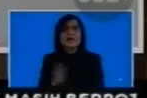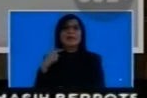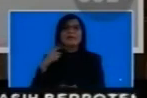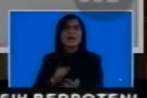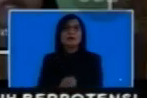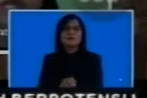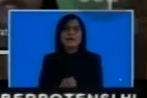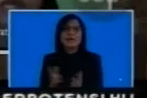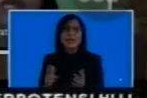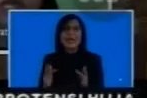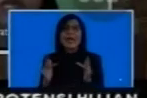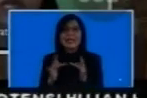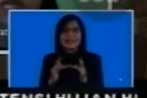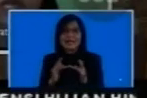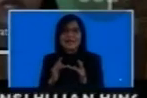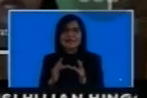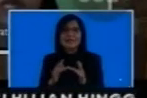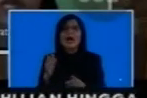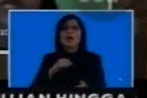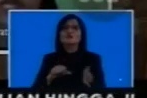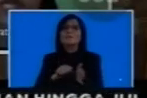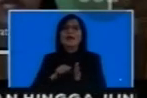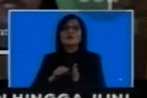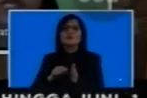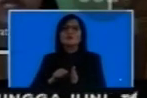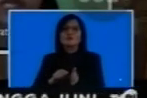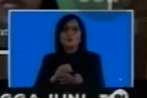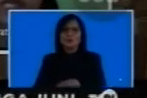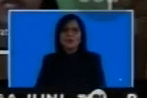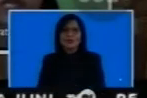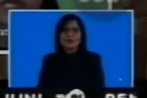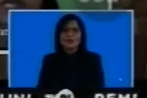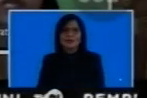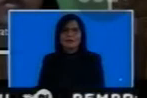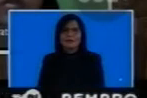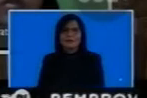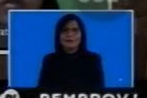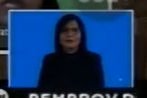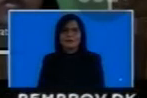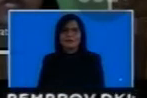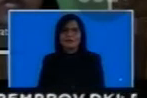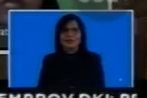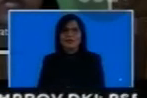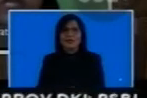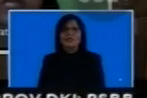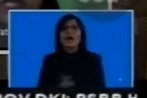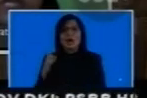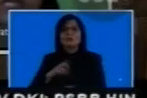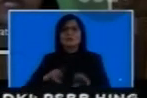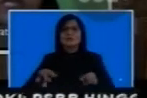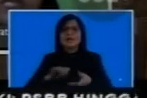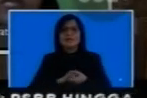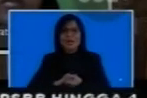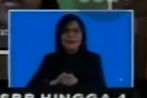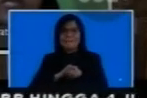baik. Bahwa kita semua harus saling membantu ya. Bahwa tanpa keluarga dan tanpa saling bergotong royong, kita